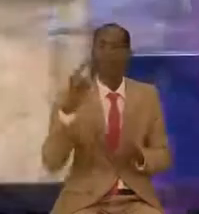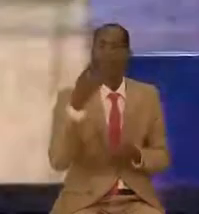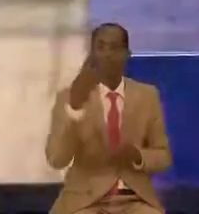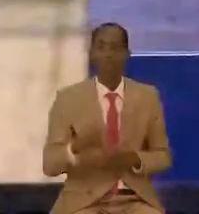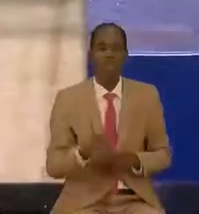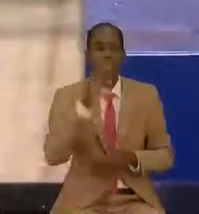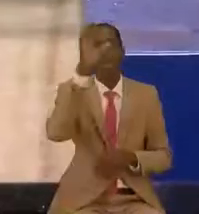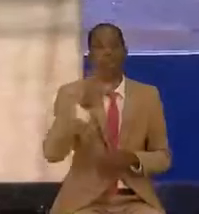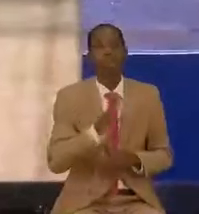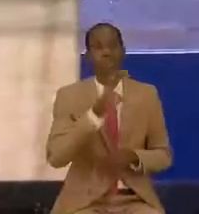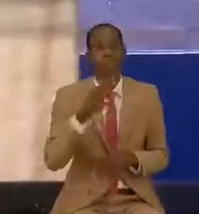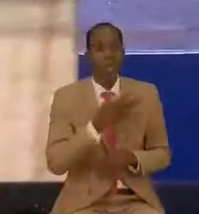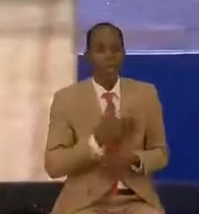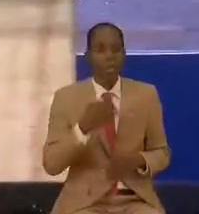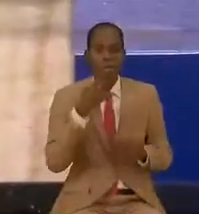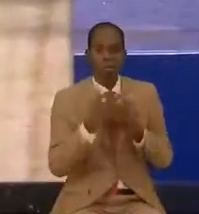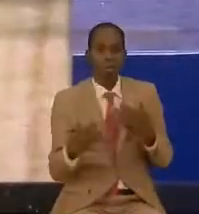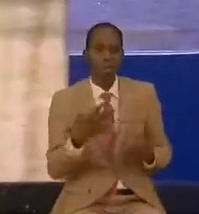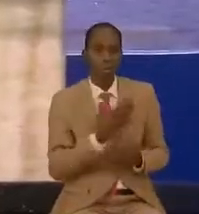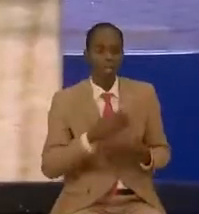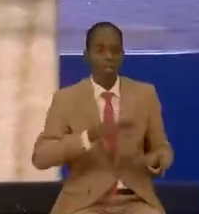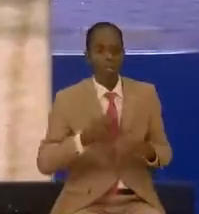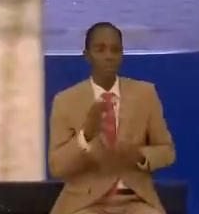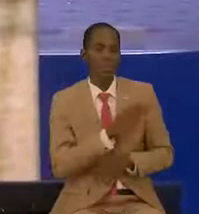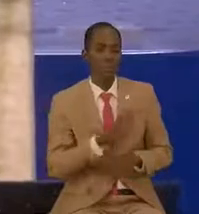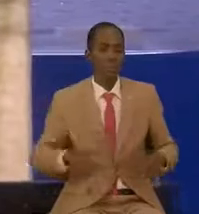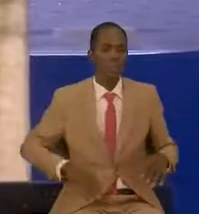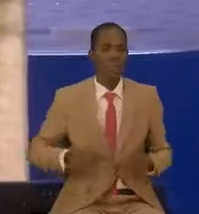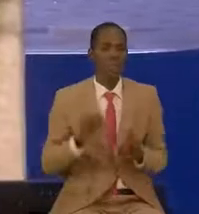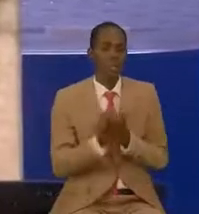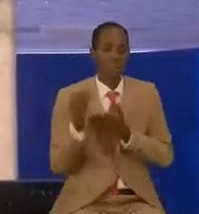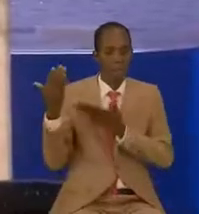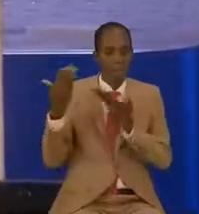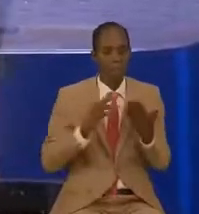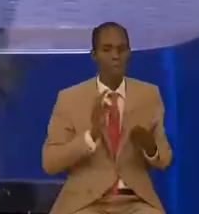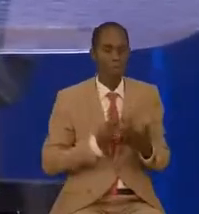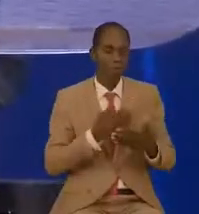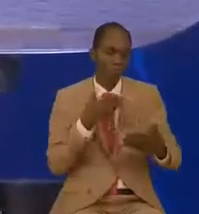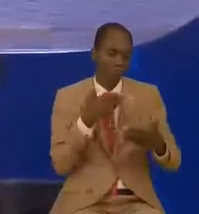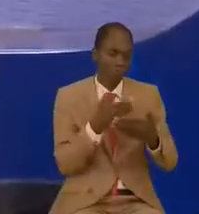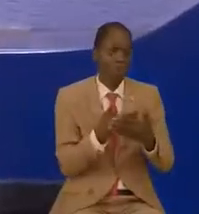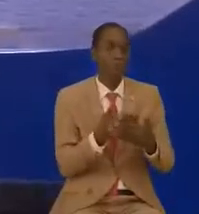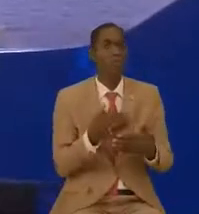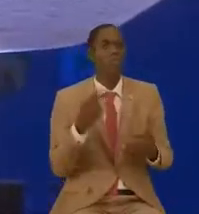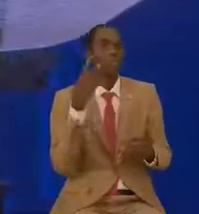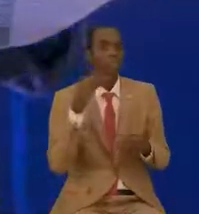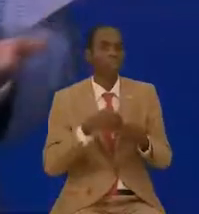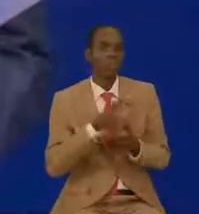croix et le sang de Christ, la mort de Christ à la croix, nous rapproche de Dieu. Verset